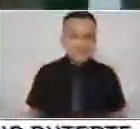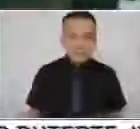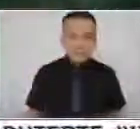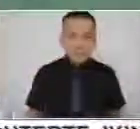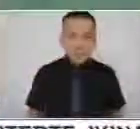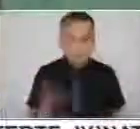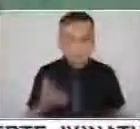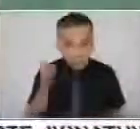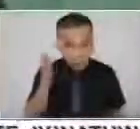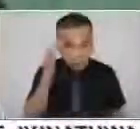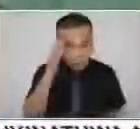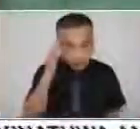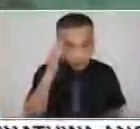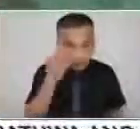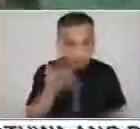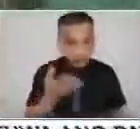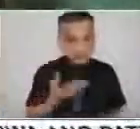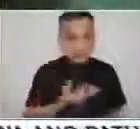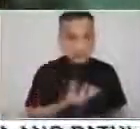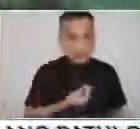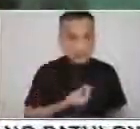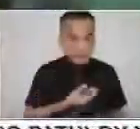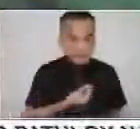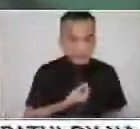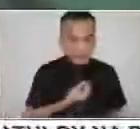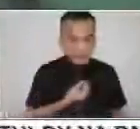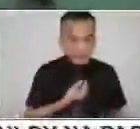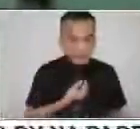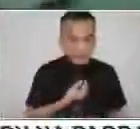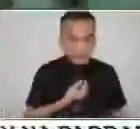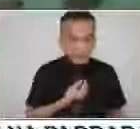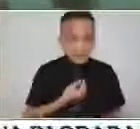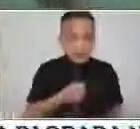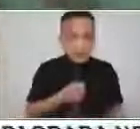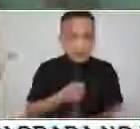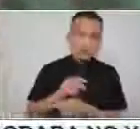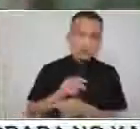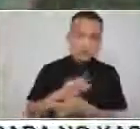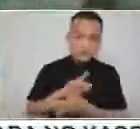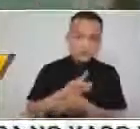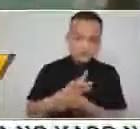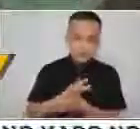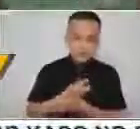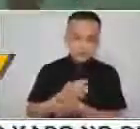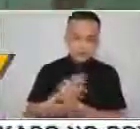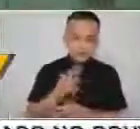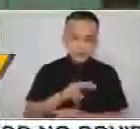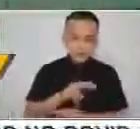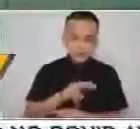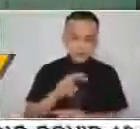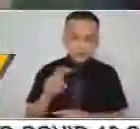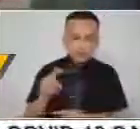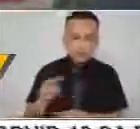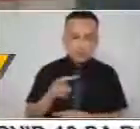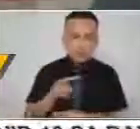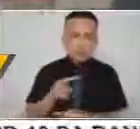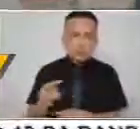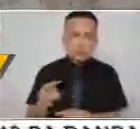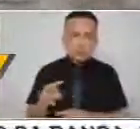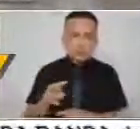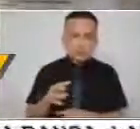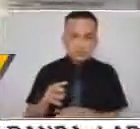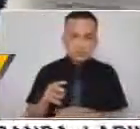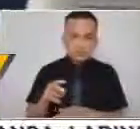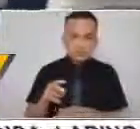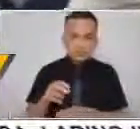Bravo, Executive Director ng Philippine Foundation for Vaccination, na dapat maging disiplinado ang mga kandidato sa pangangampanya. Marami naman